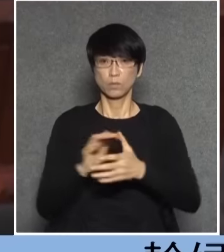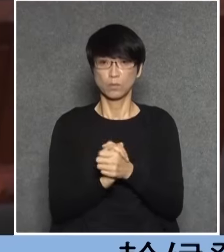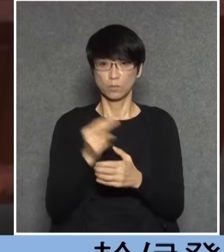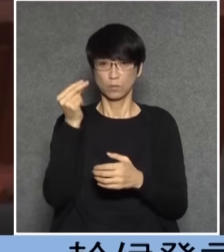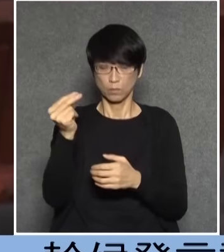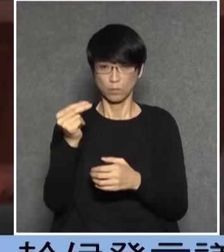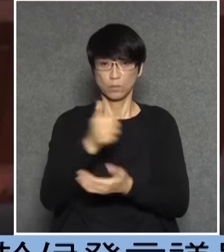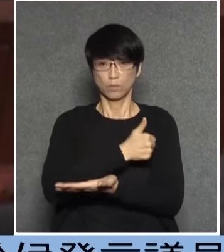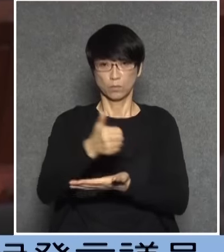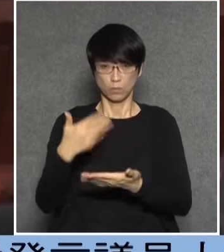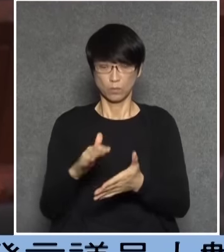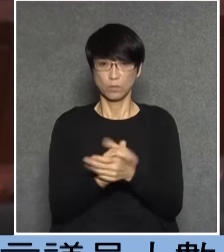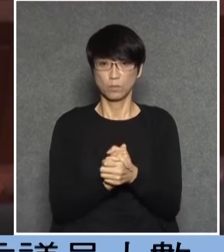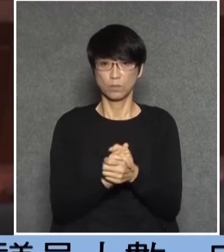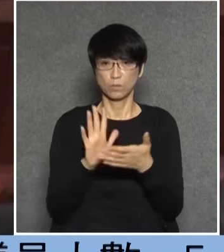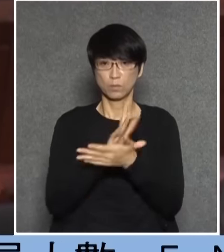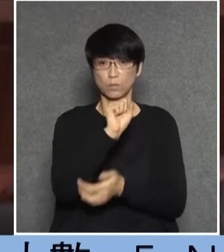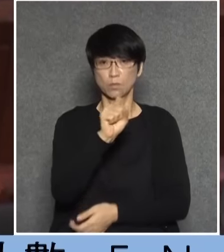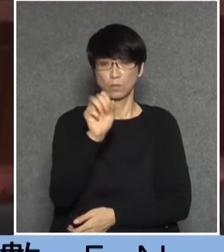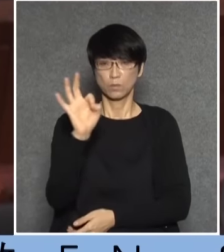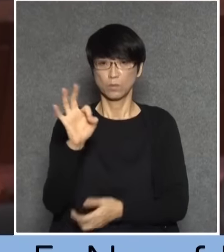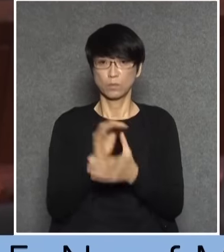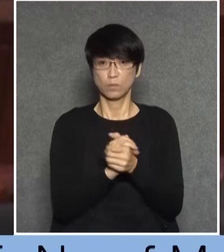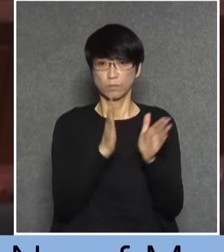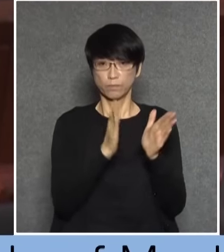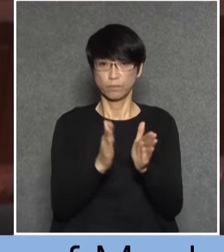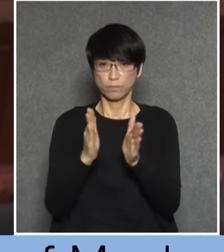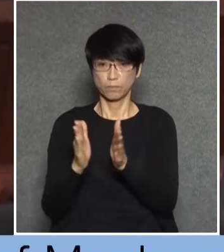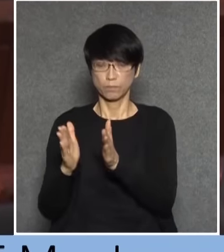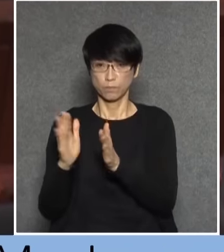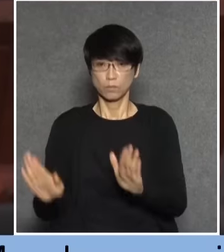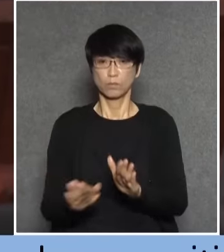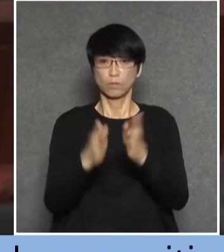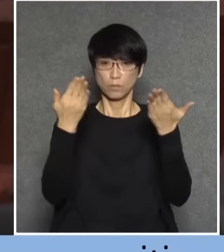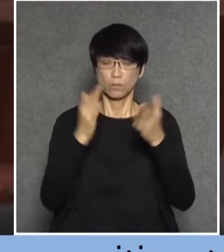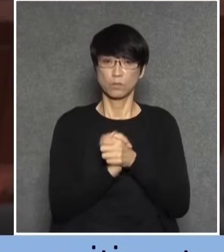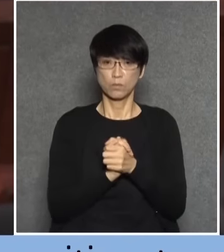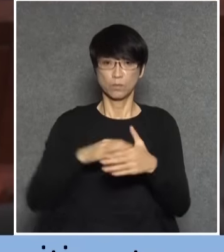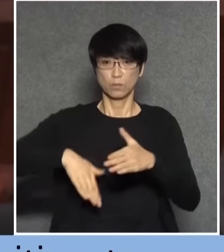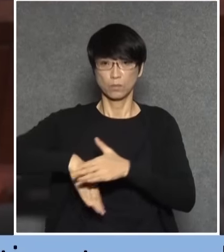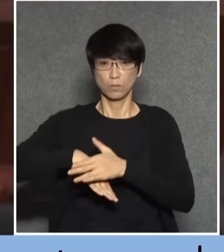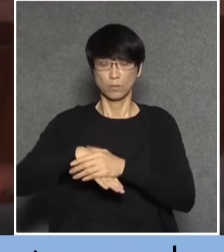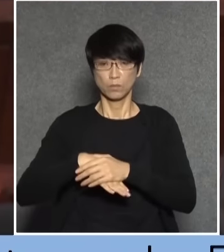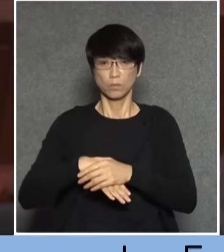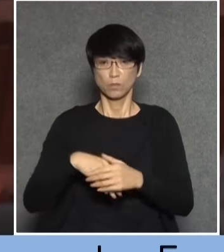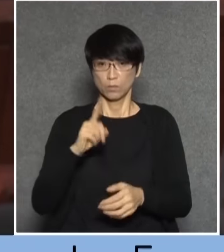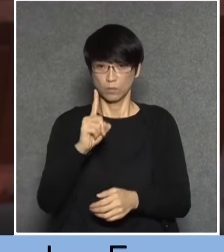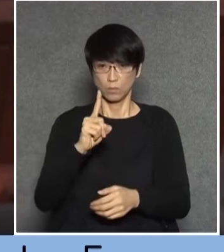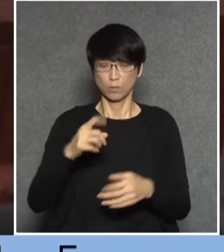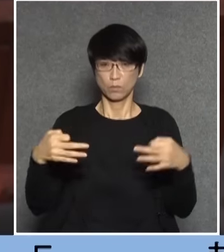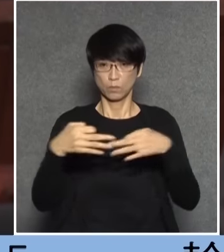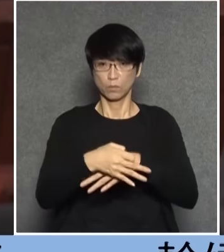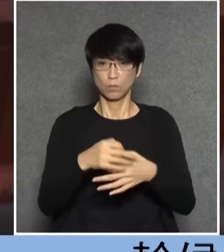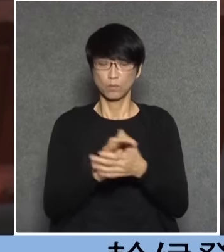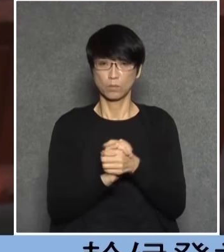完成，並且由2013年起分階段啟用。至於餘下的1個合約工程是涉及